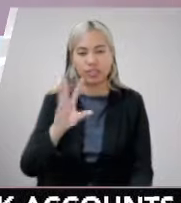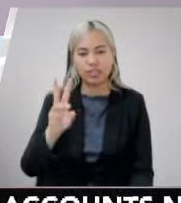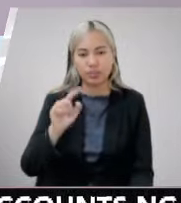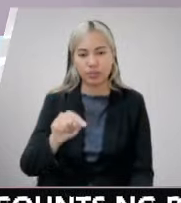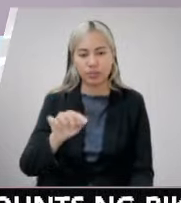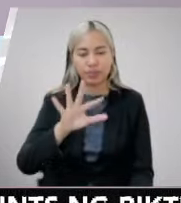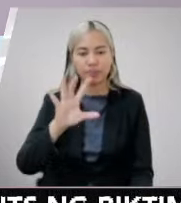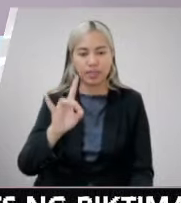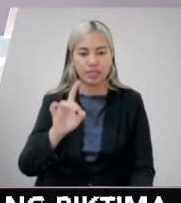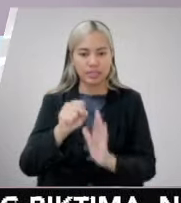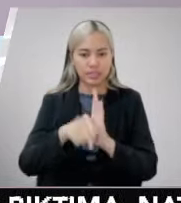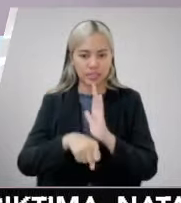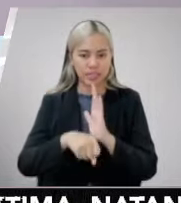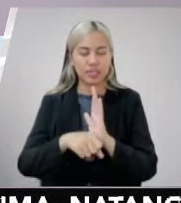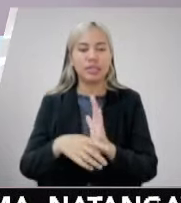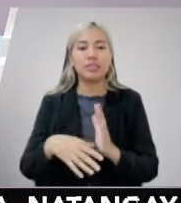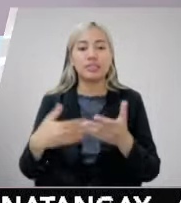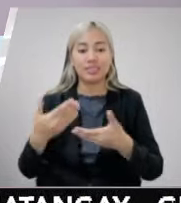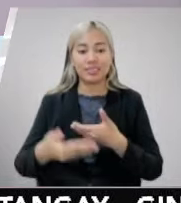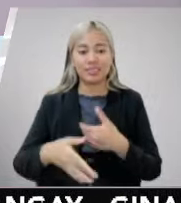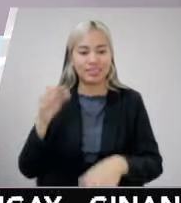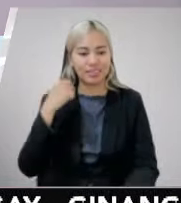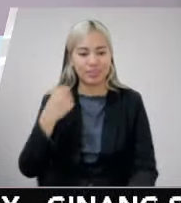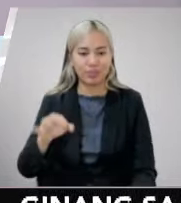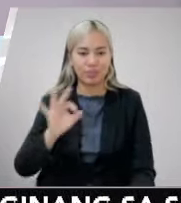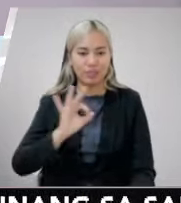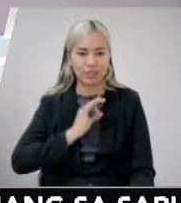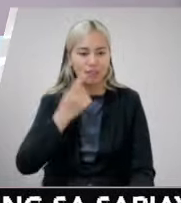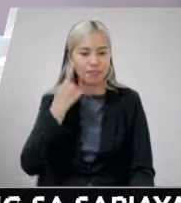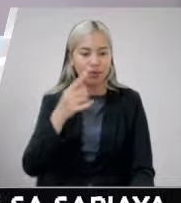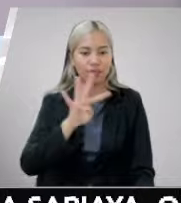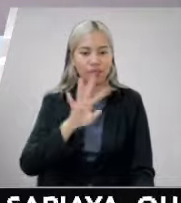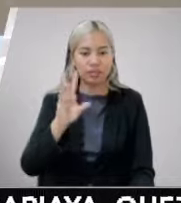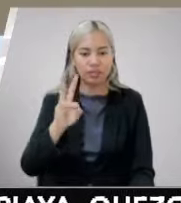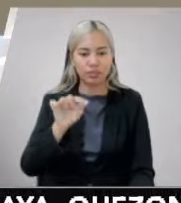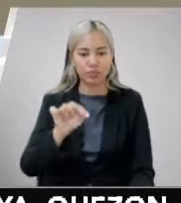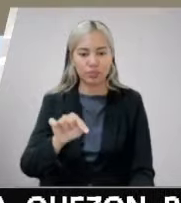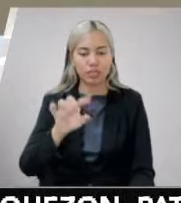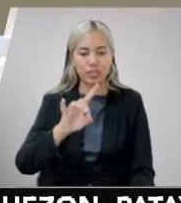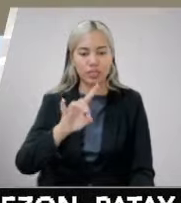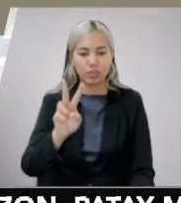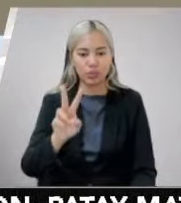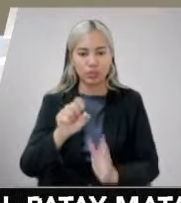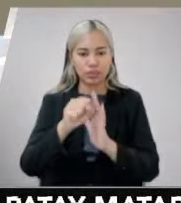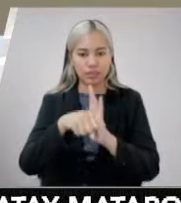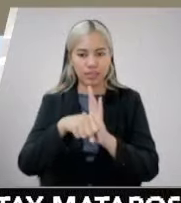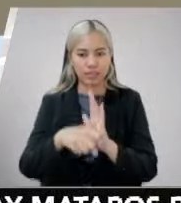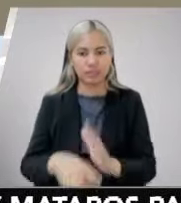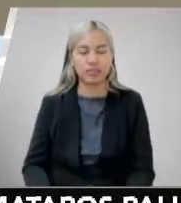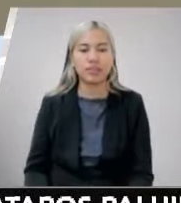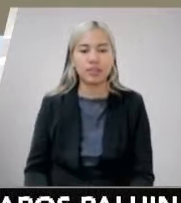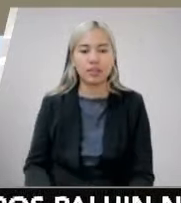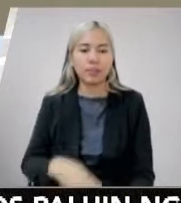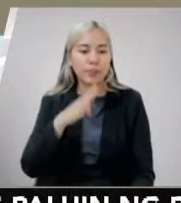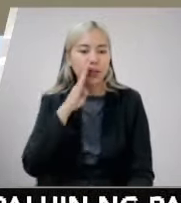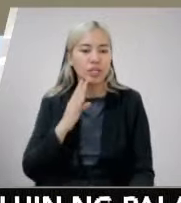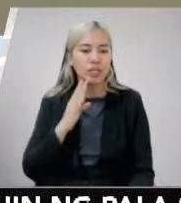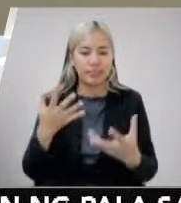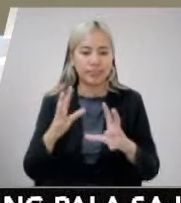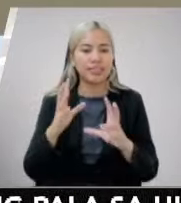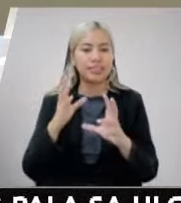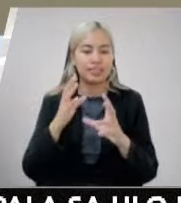habang silver medalist naman si Del Prado sa oras ng 46.82 seconds. Bronze naman na nakuha ng Pinoy trackster na